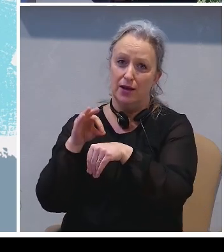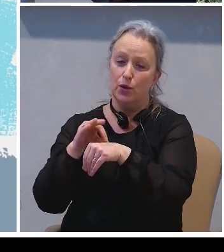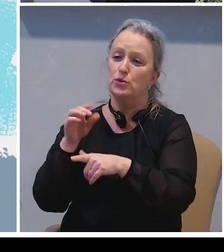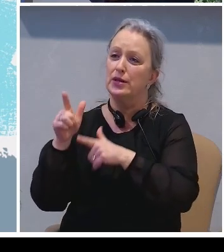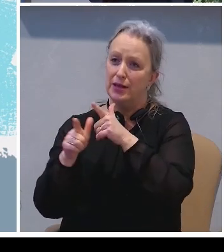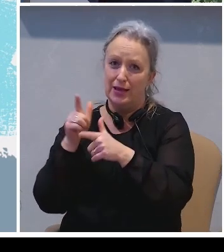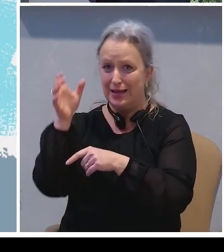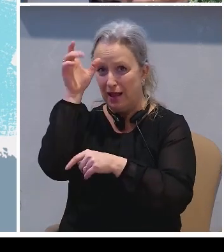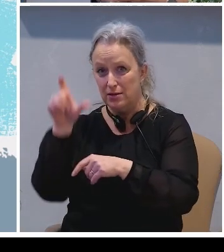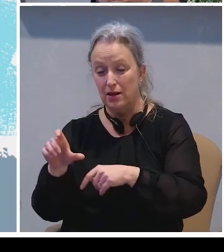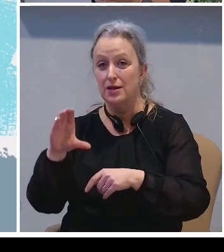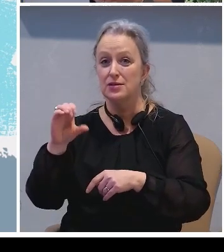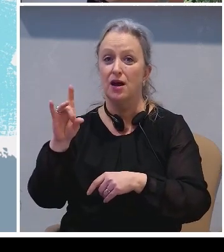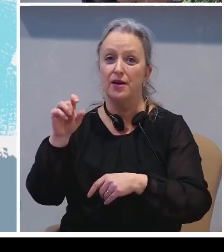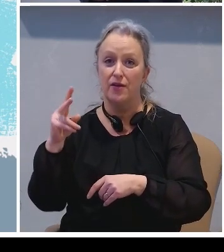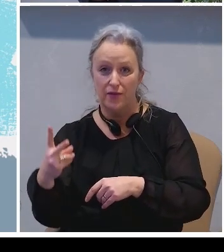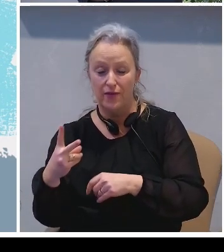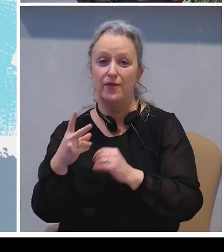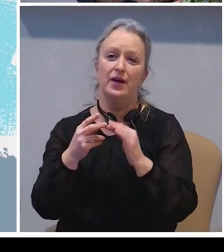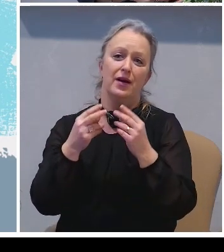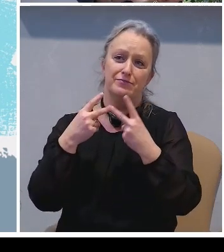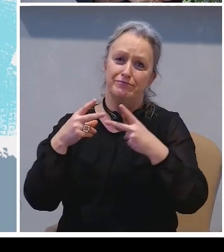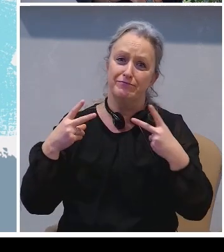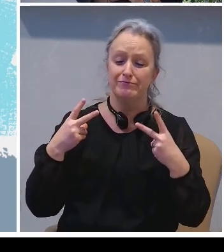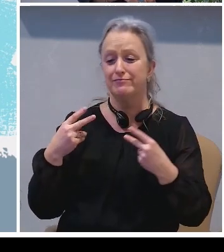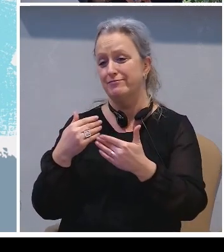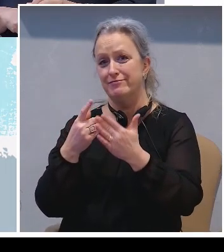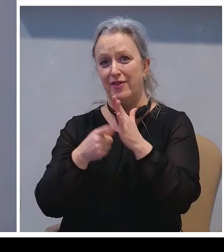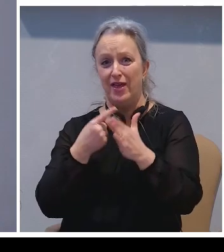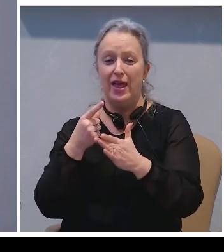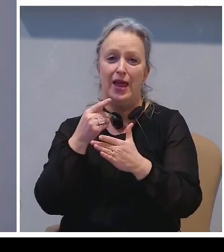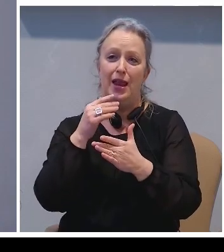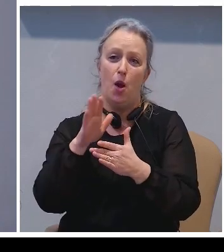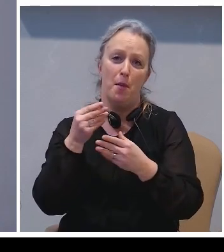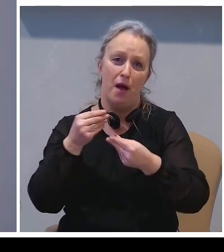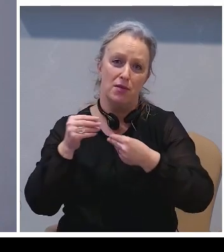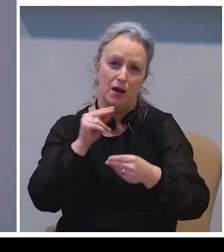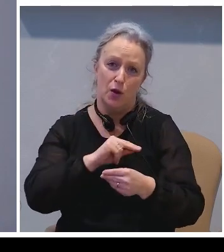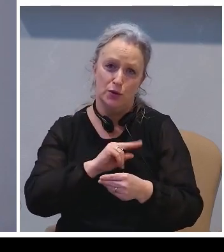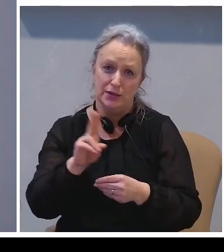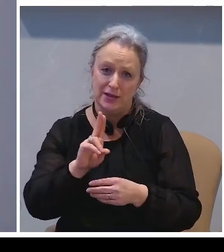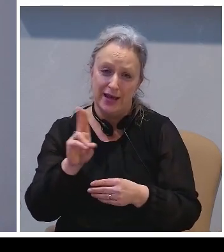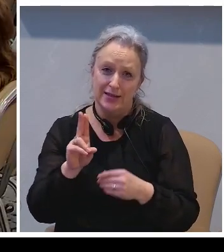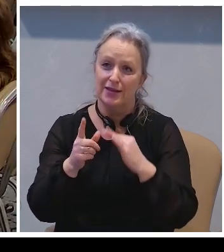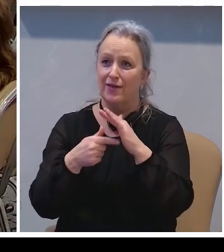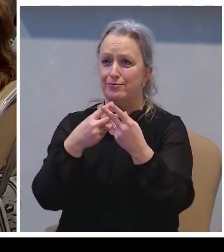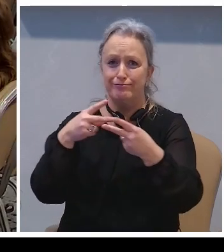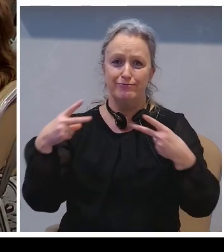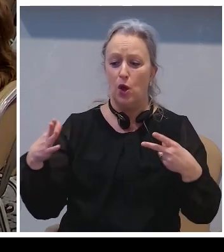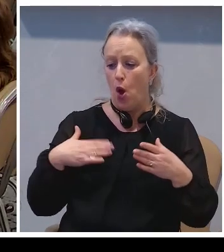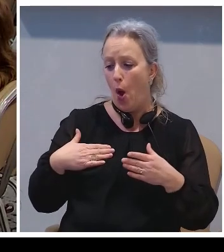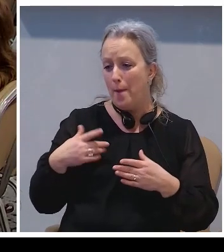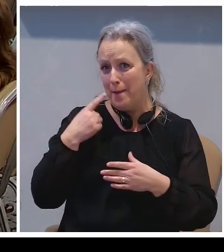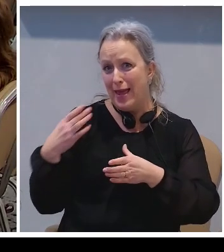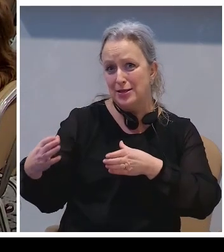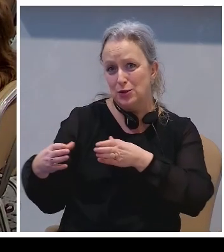Siiri Foundation. Sarve, Laura I Mauringut would like ka, to kelle add the materjale ma Competence Center, kasutasin ja Tiina Siiri Sarv Kahret and ja Laura Liis Väli, kes Mauring, me as well kõik as Tiina